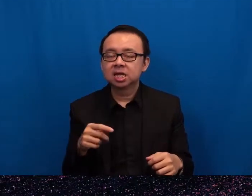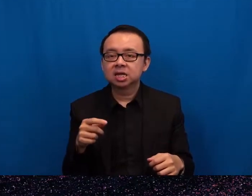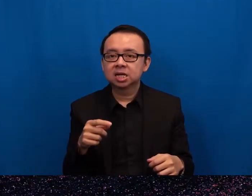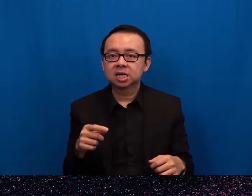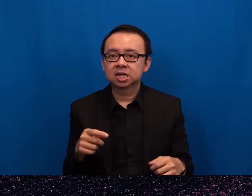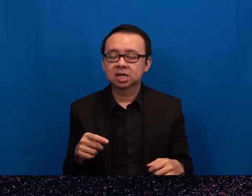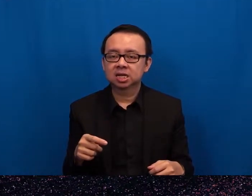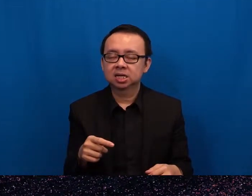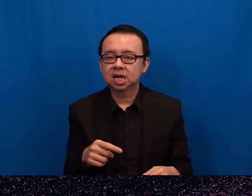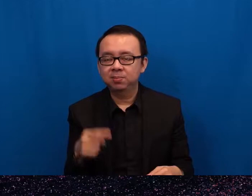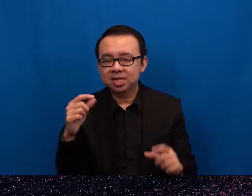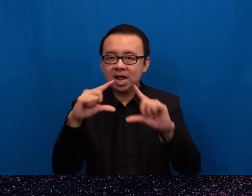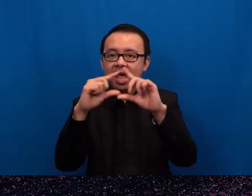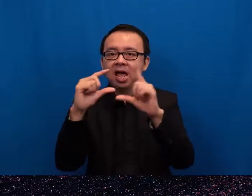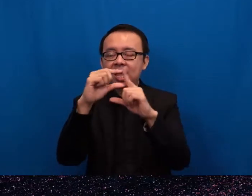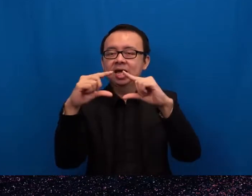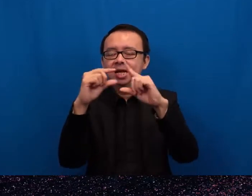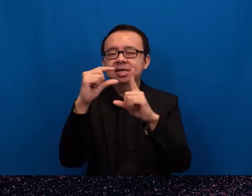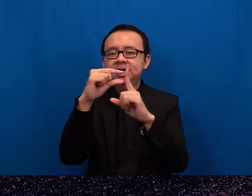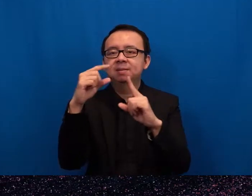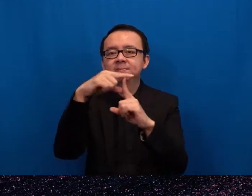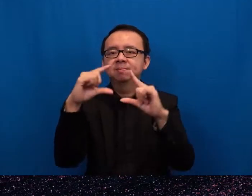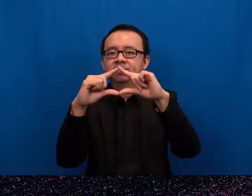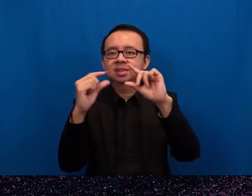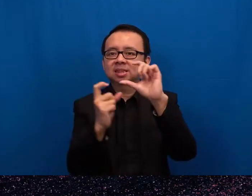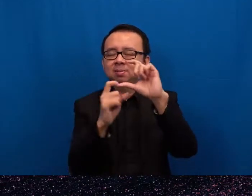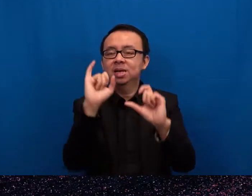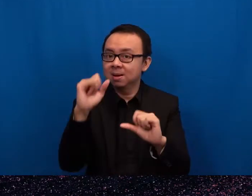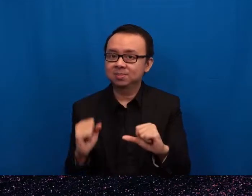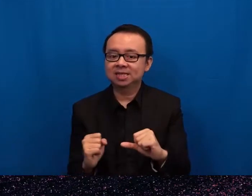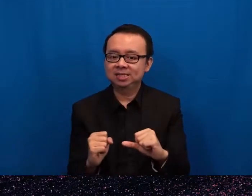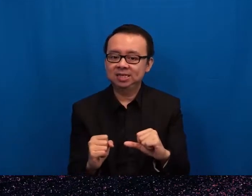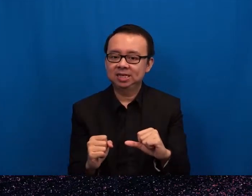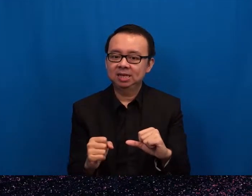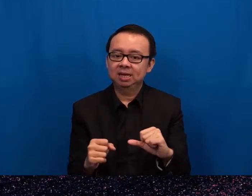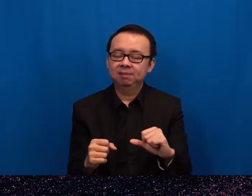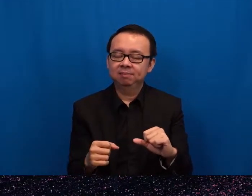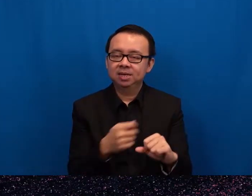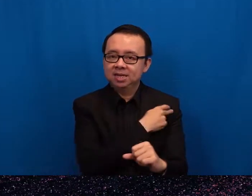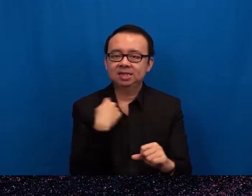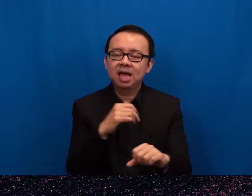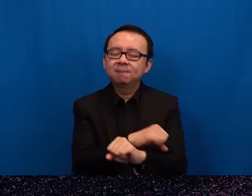nggak apa-apa. Mau Prancis-Prancisan, padahal nggak ada artinya juga bisa. Mau Jepang-Jepangan,